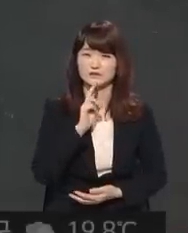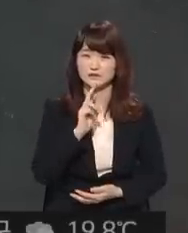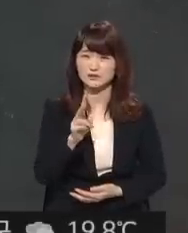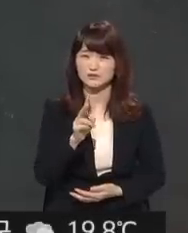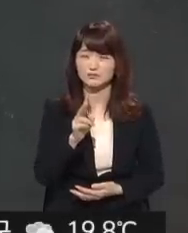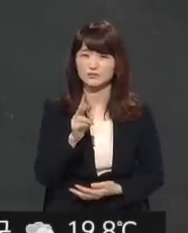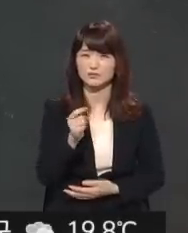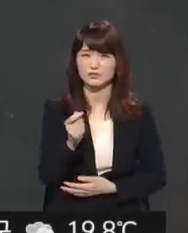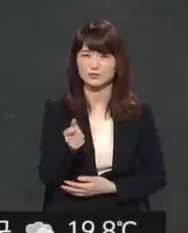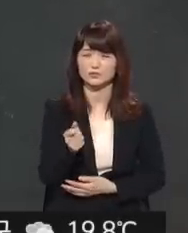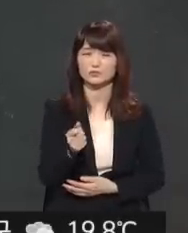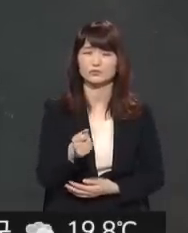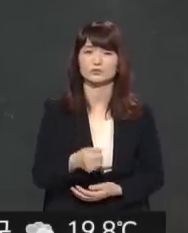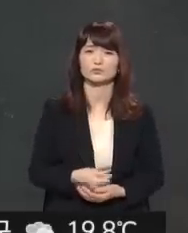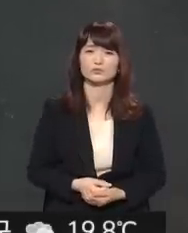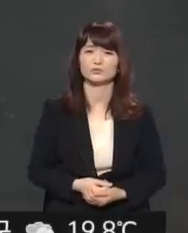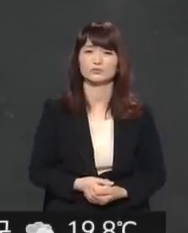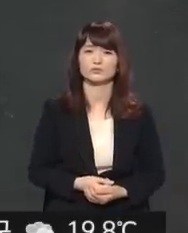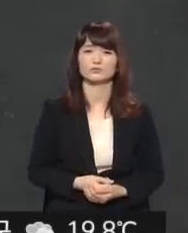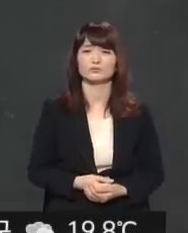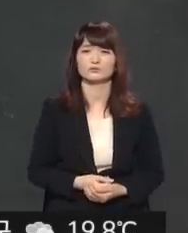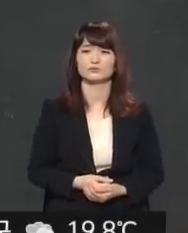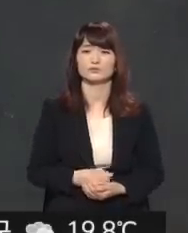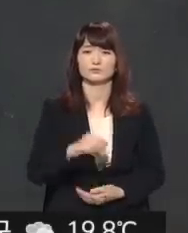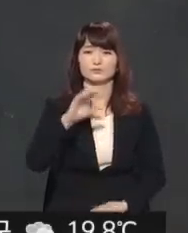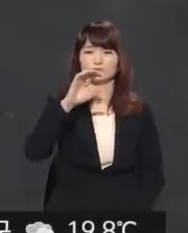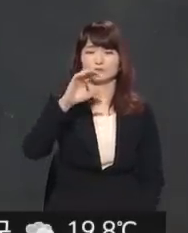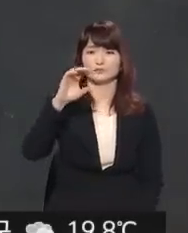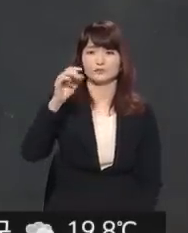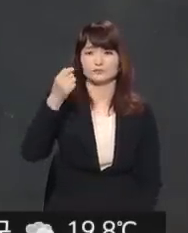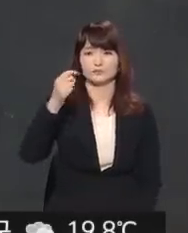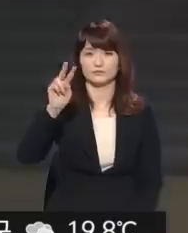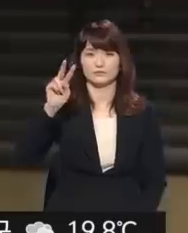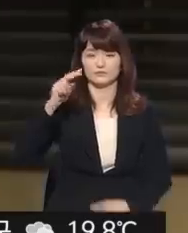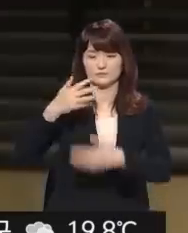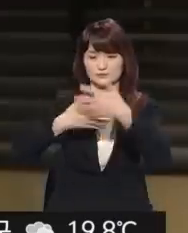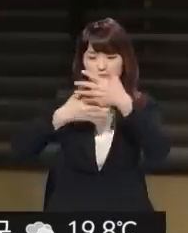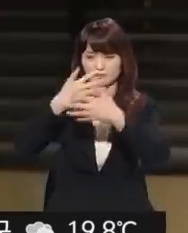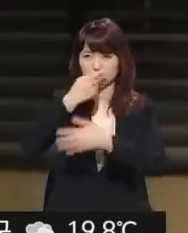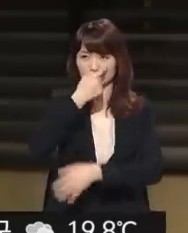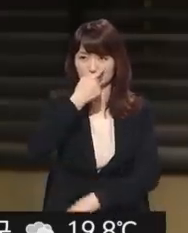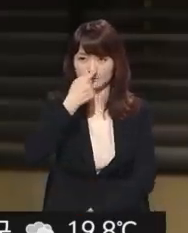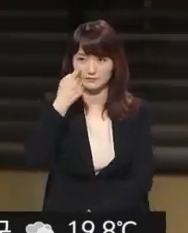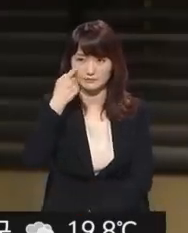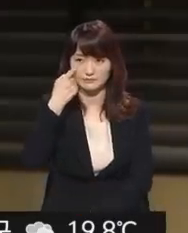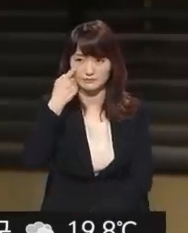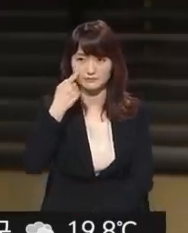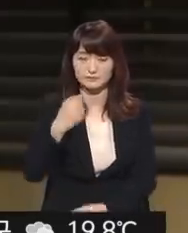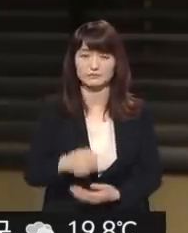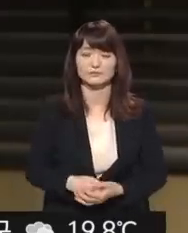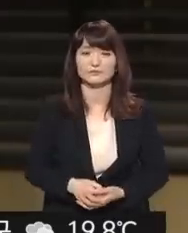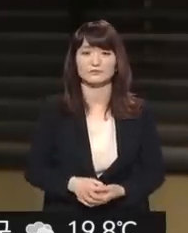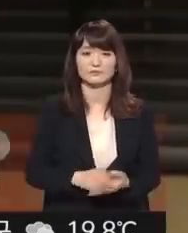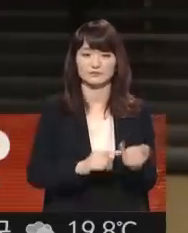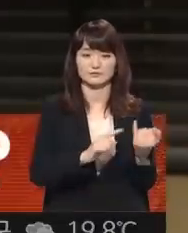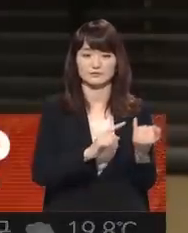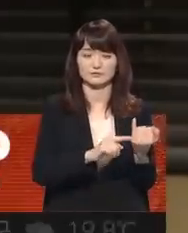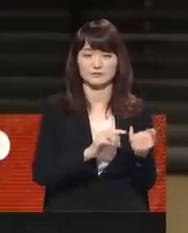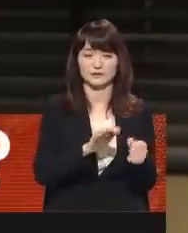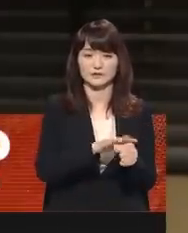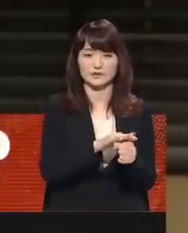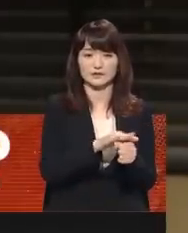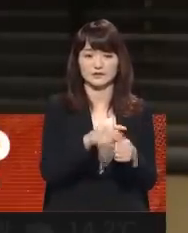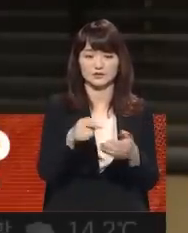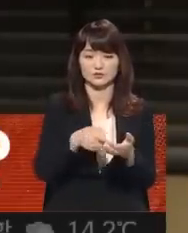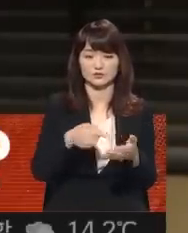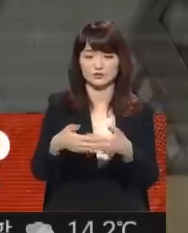고작 2분이었던 건가요네 일단 CCTV 영상을 확인을 해보면 사랑이가 수술실로 들어오고